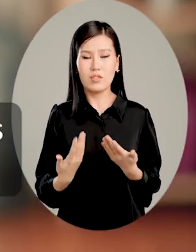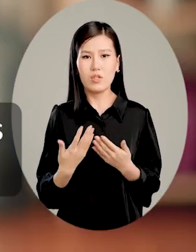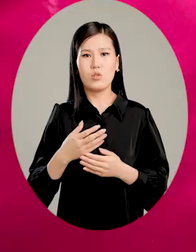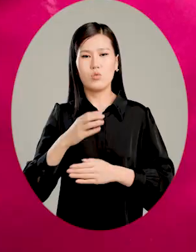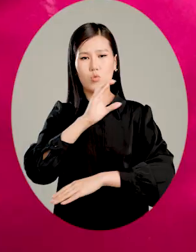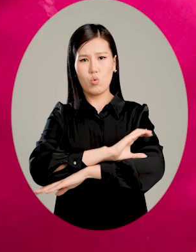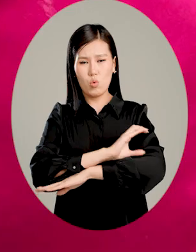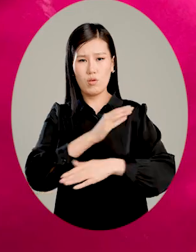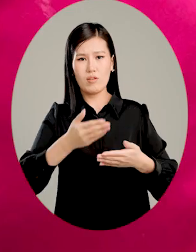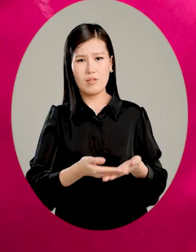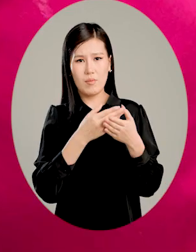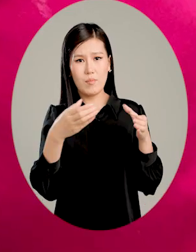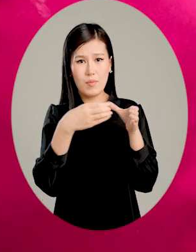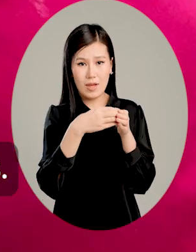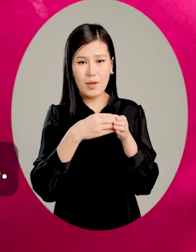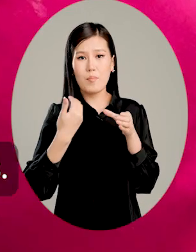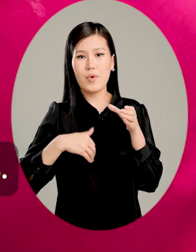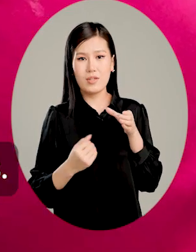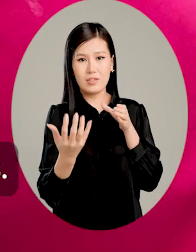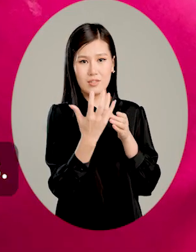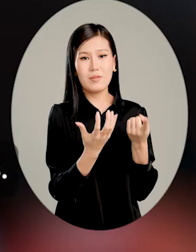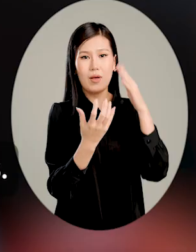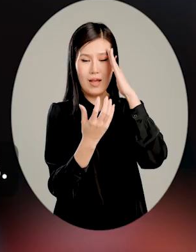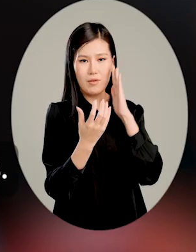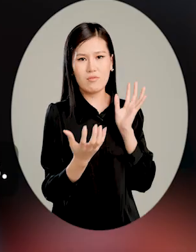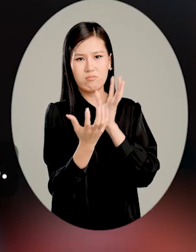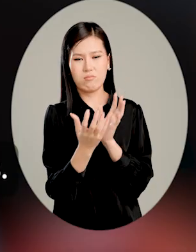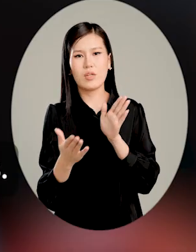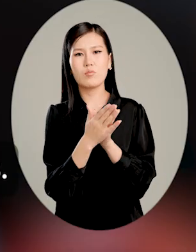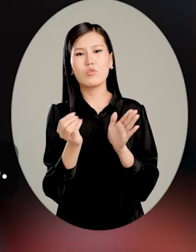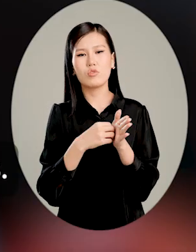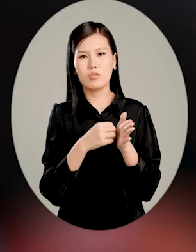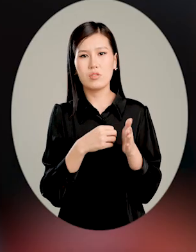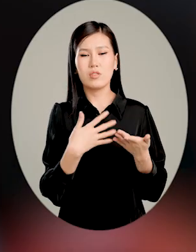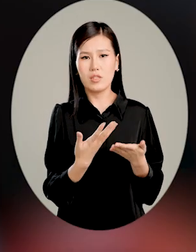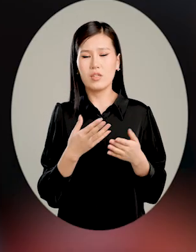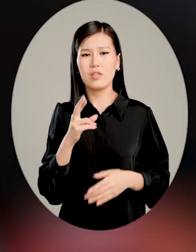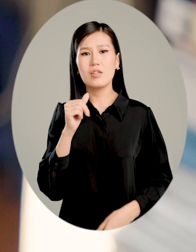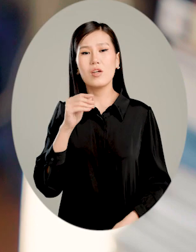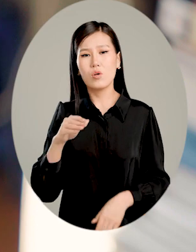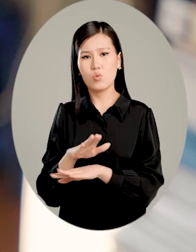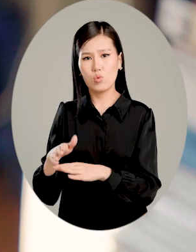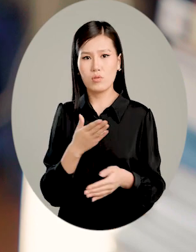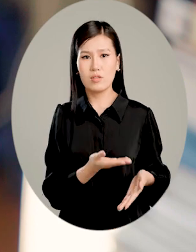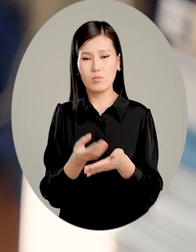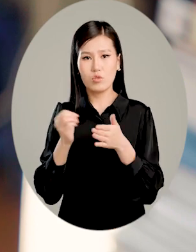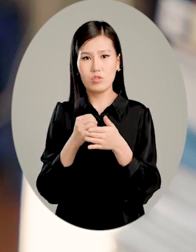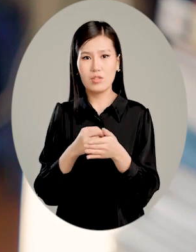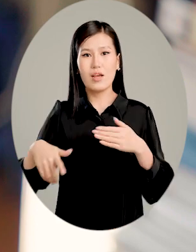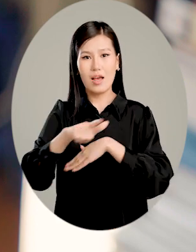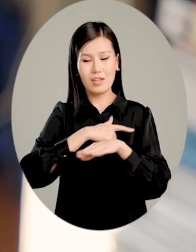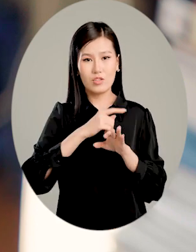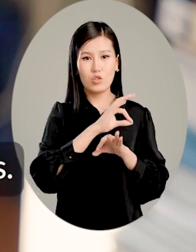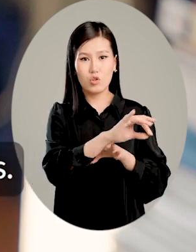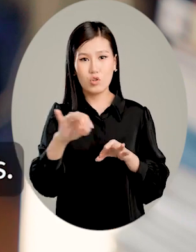чухал гэдэг. Тийм учраас нэ сургуулийн дэмжлэгийн баг, мэрэгжлийн багш нараас гадна эцэг эхийн төлөөлөл гарч ирдэг байхгүй. Тэгэхээр одоо яах вэ гэхээр дэмжих үйлчлэгээ